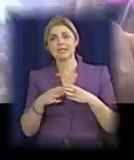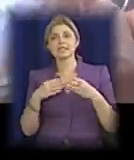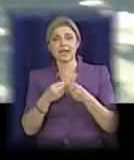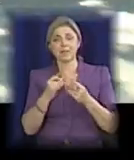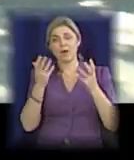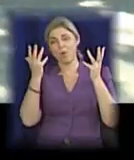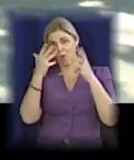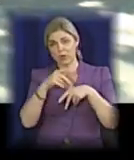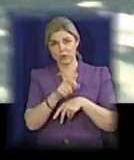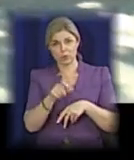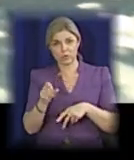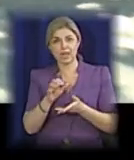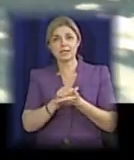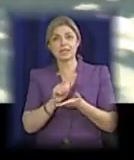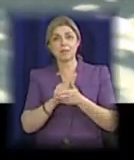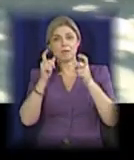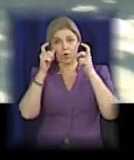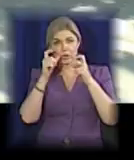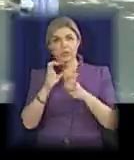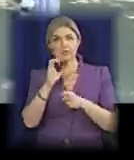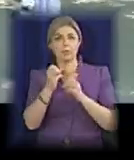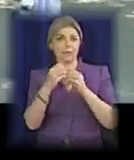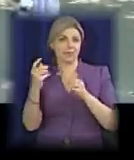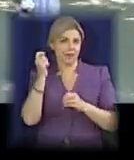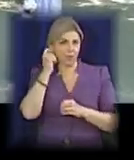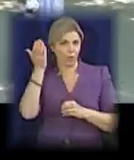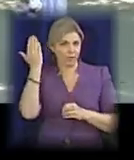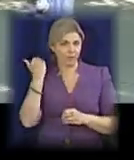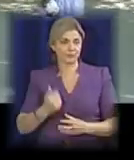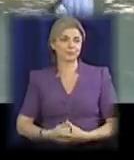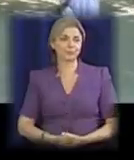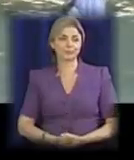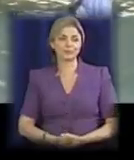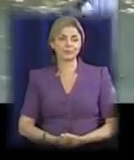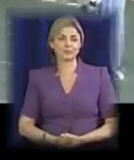закоханих. Займається фотографією з 15 років.